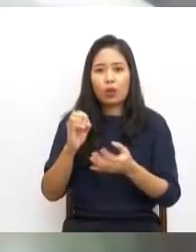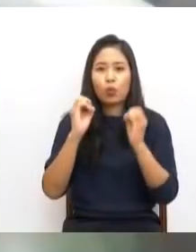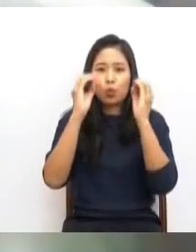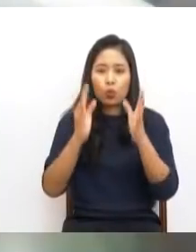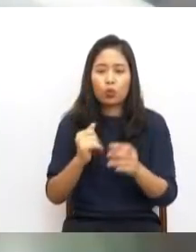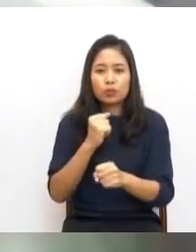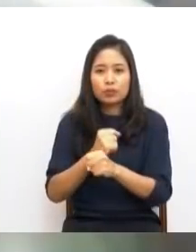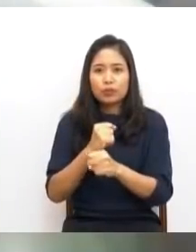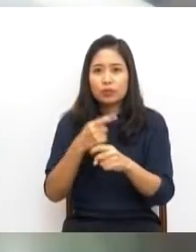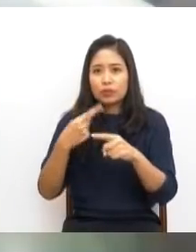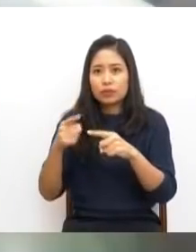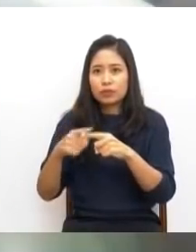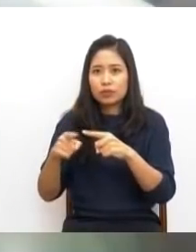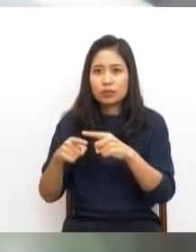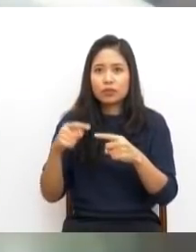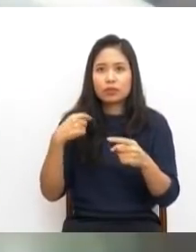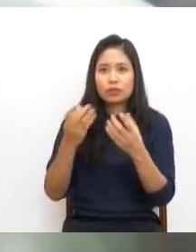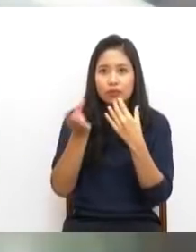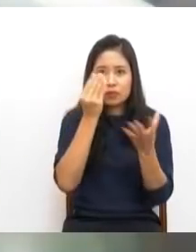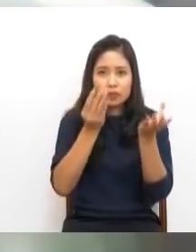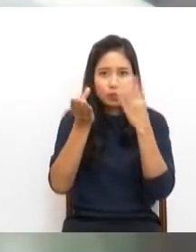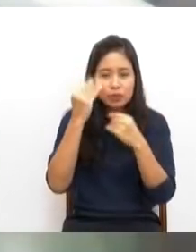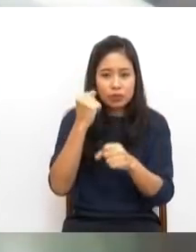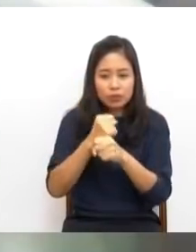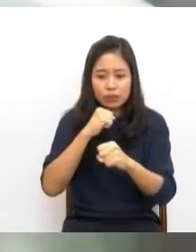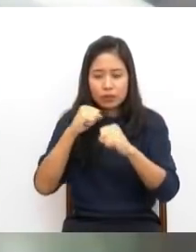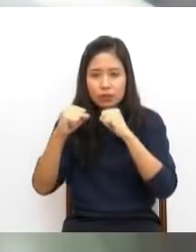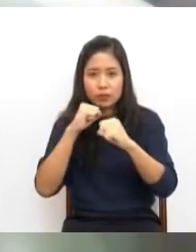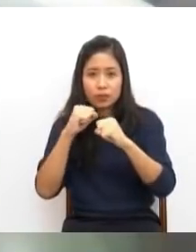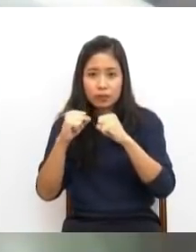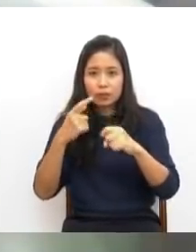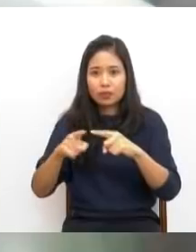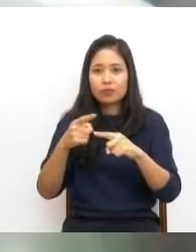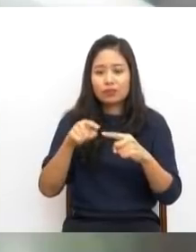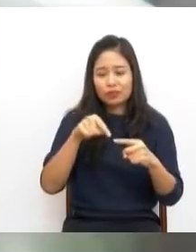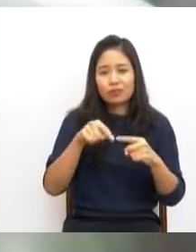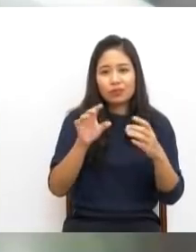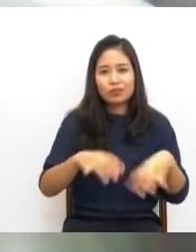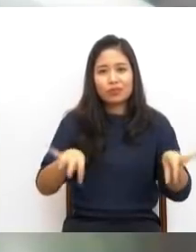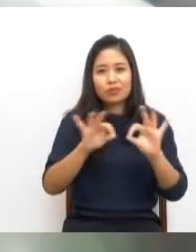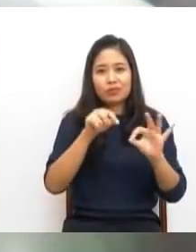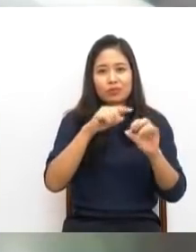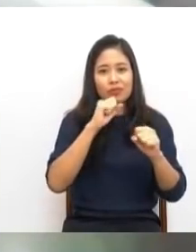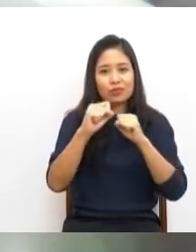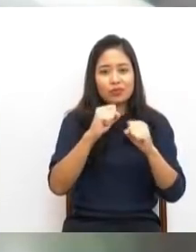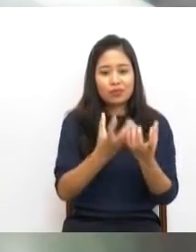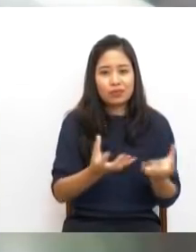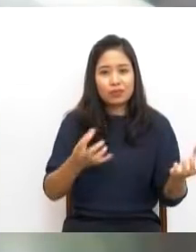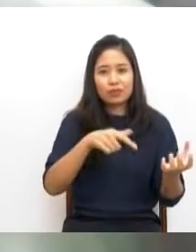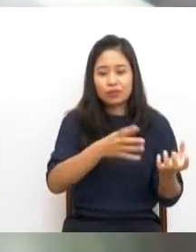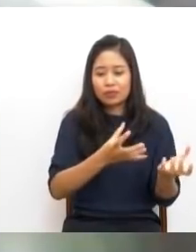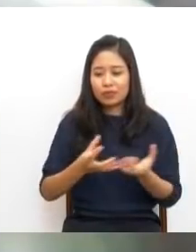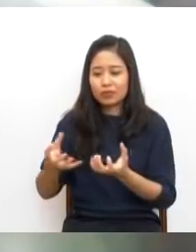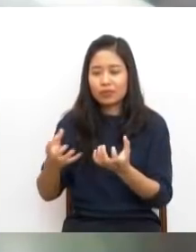ะทั้งเรื่องของการเรียนรู้วิชาการบวกกับการทำสื่อซึ่งมันก็เป็นสิ่งที่สำคัญมากในยุคนี้ในการที่คุณครูจะเรียนออนไลน์กับน้องๆ